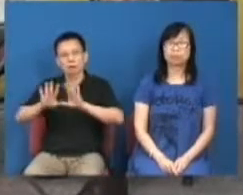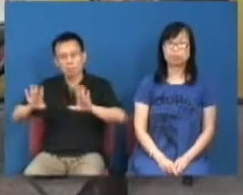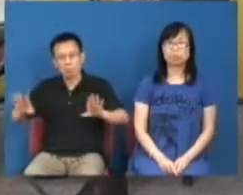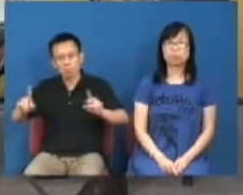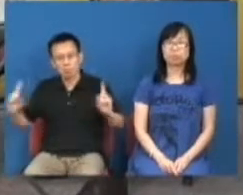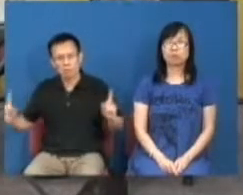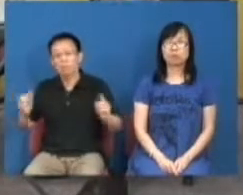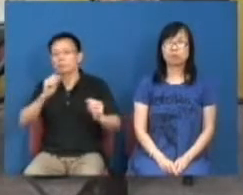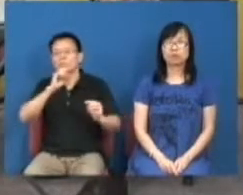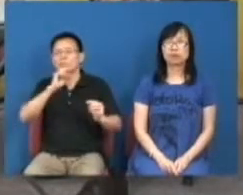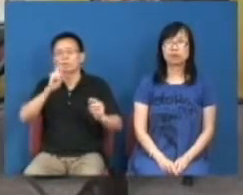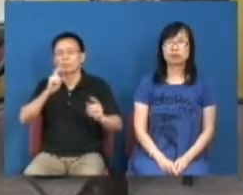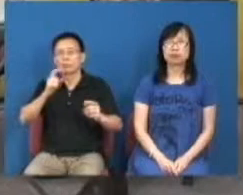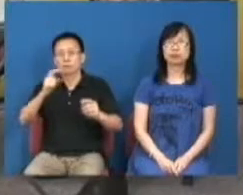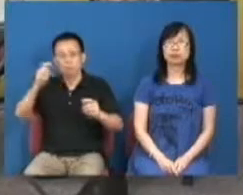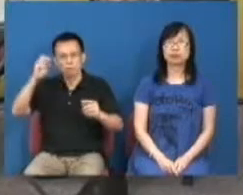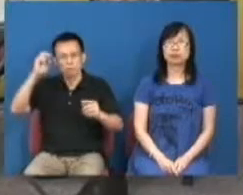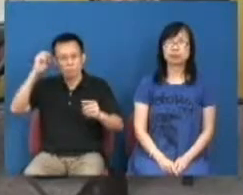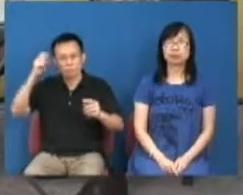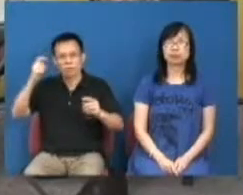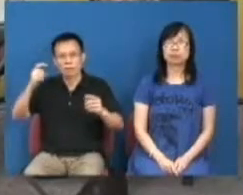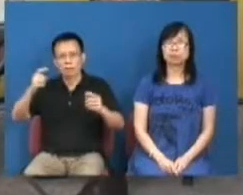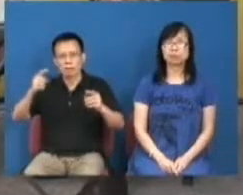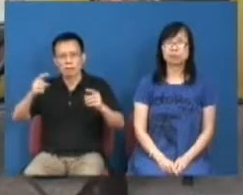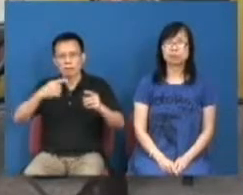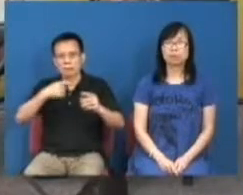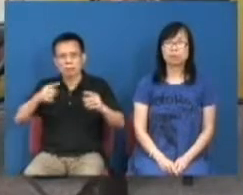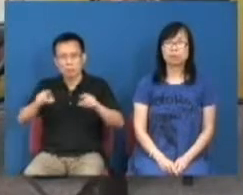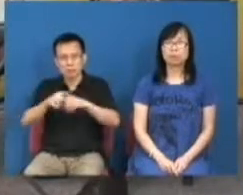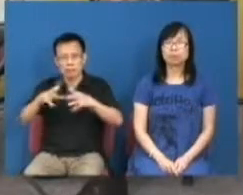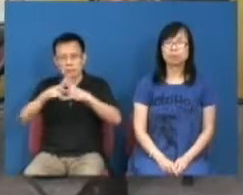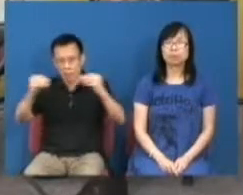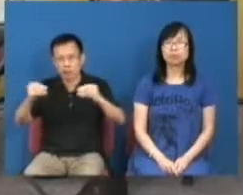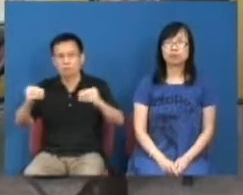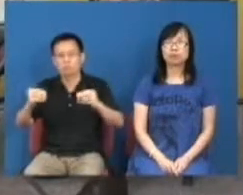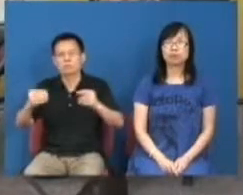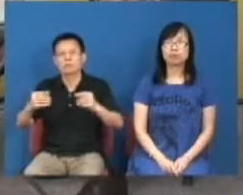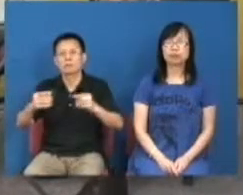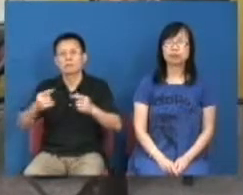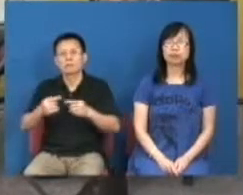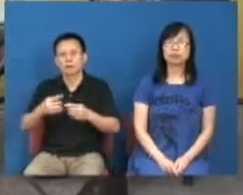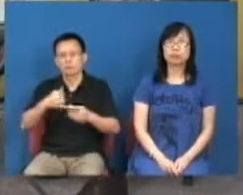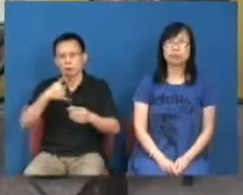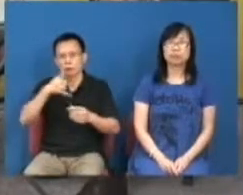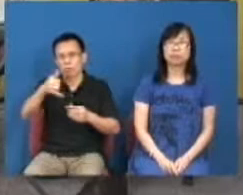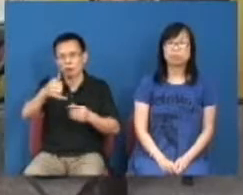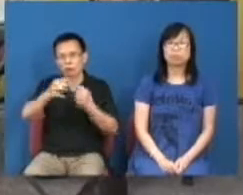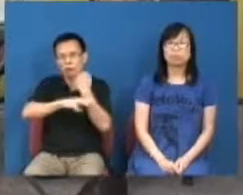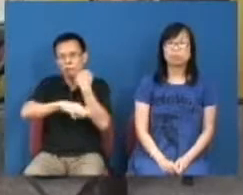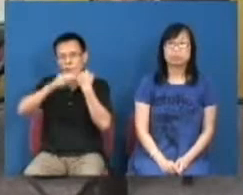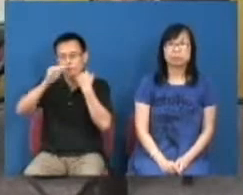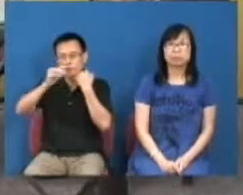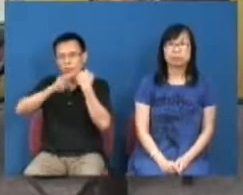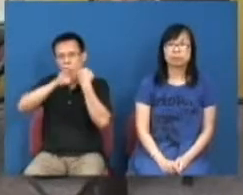信念，就是大家一起解決問題的夥伴的關係。就算去到法庭，都不是生死相鬥